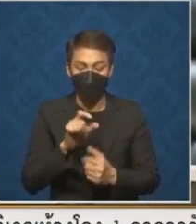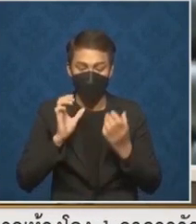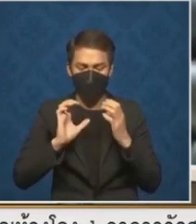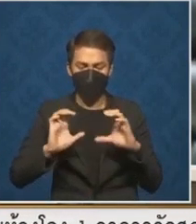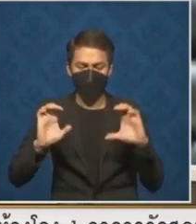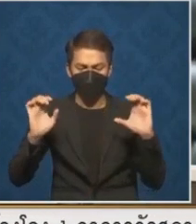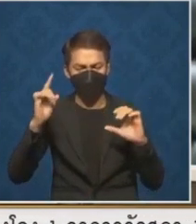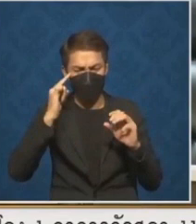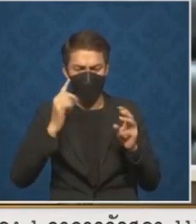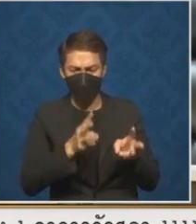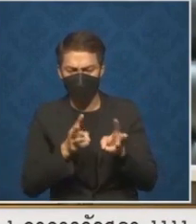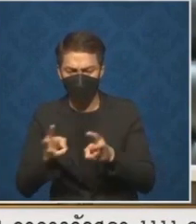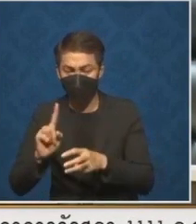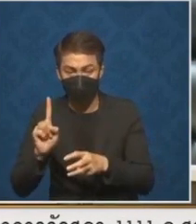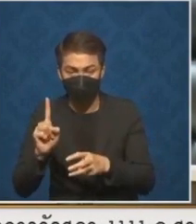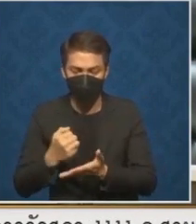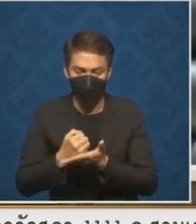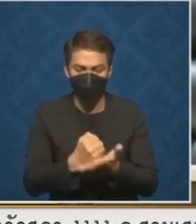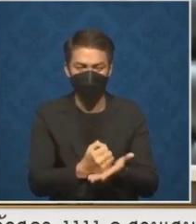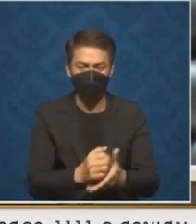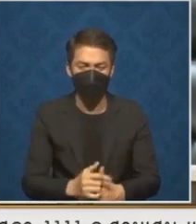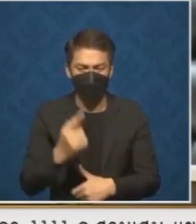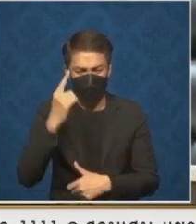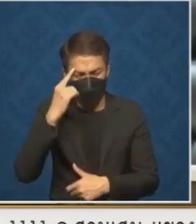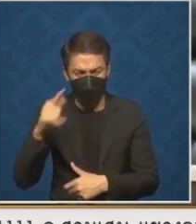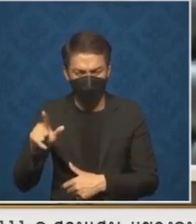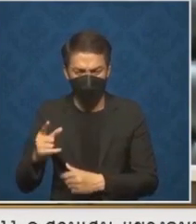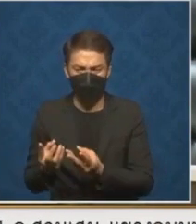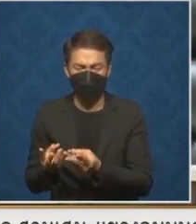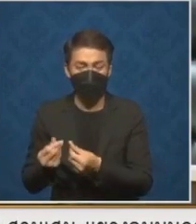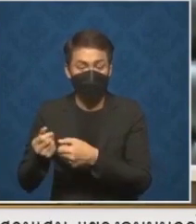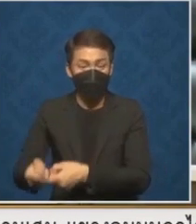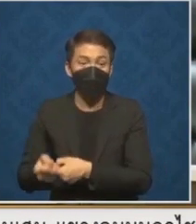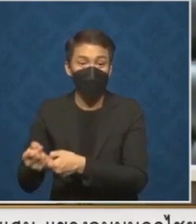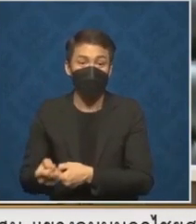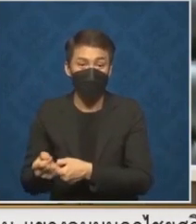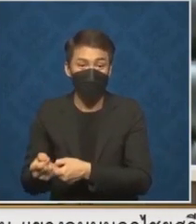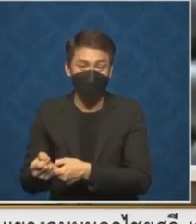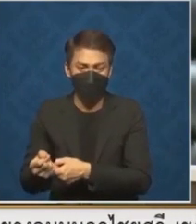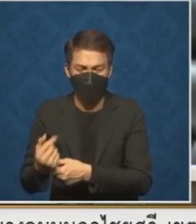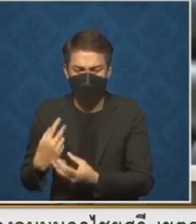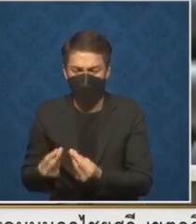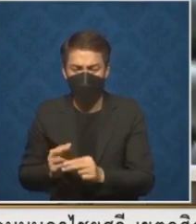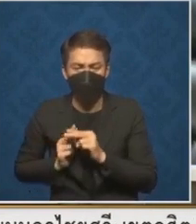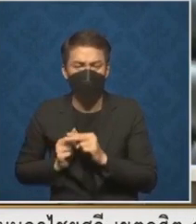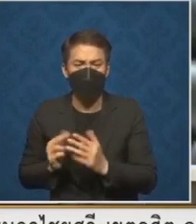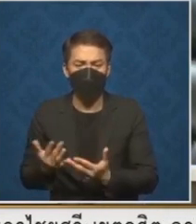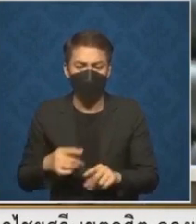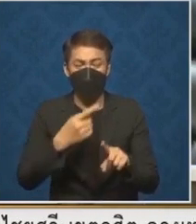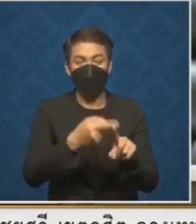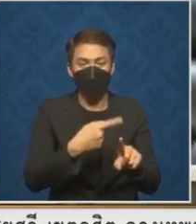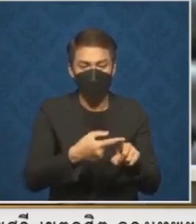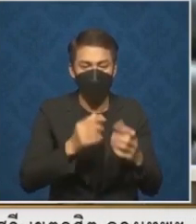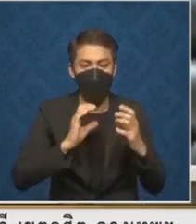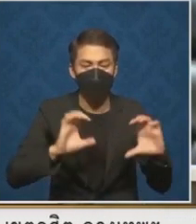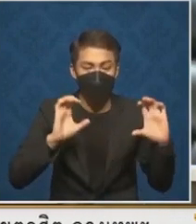ที่จะช่วยเพรเกษตกรเรารู้อยแลวเขไมมทดินเขาตองเดินไปในทดนของรฐที่ดินของรฐก็อำมหิต